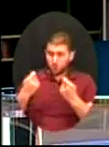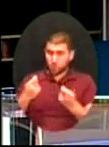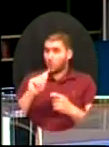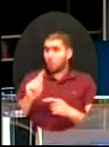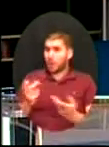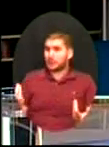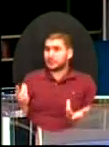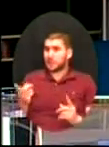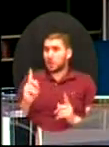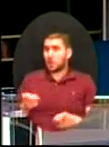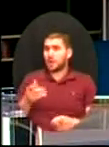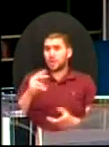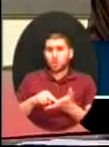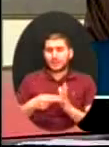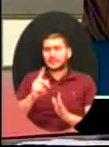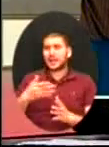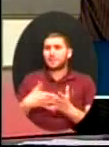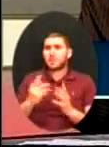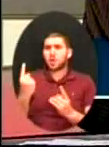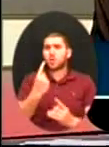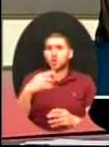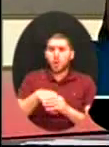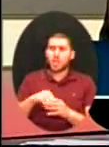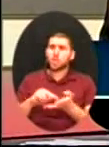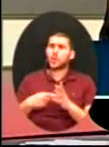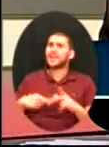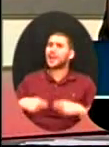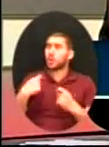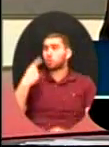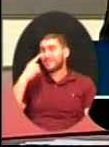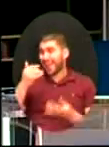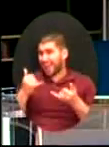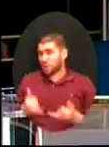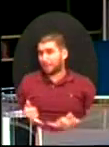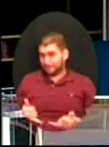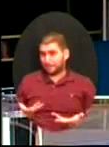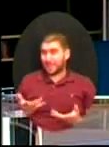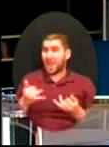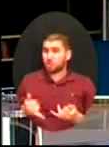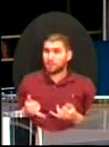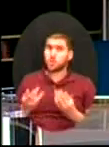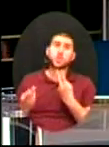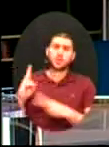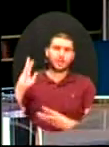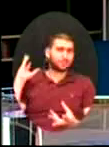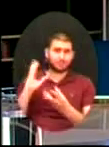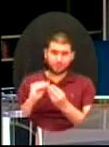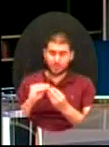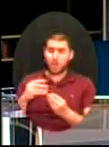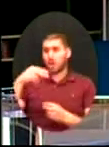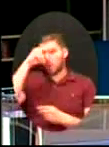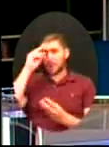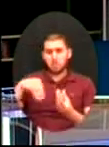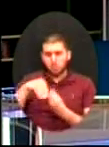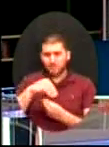מה, אולי זה לא צריך לעצור רק בטיולים, הוא צריך לבדוק מה כוללת התוכנית החינוכית? אני חושב שהיום יותר מתמיד. ההורים מעורבים